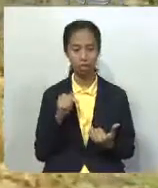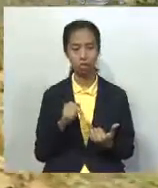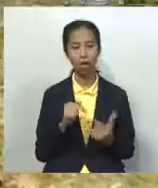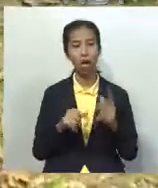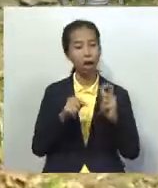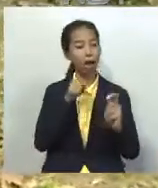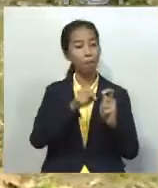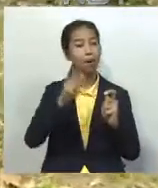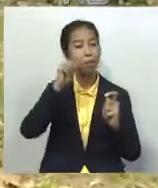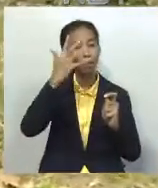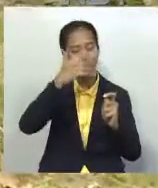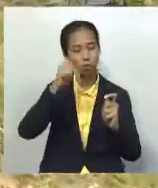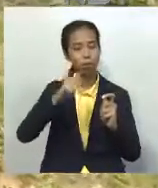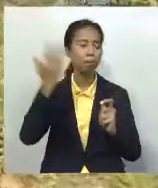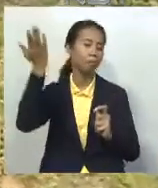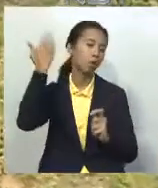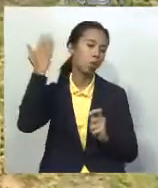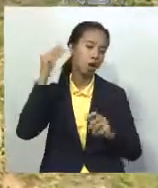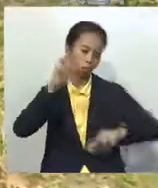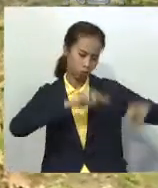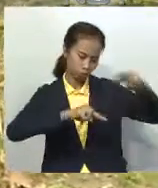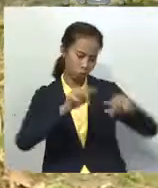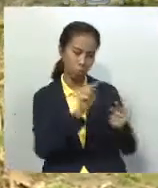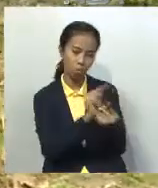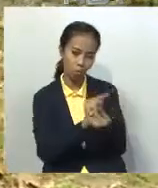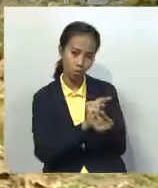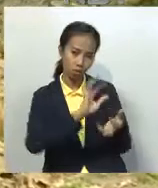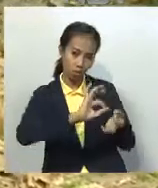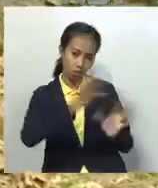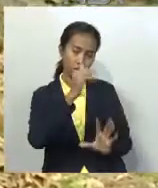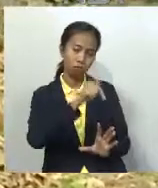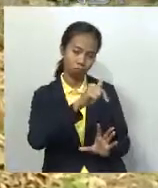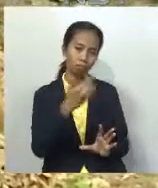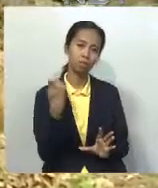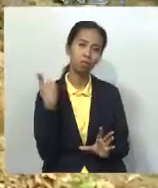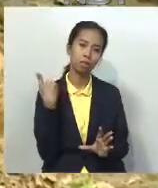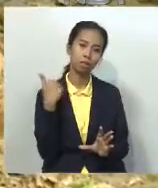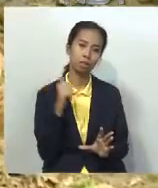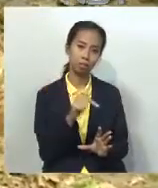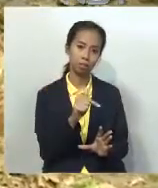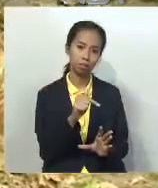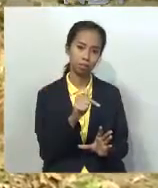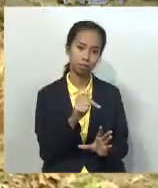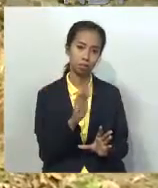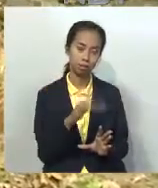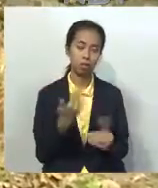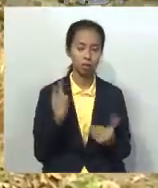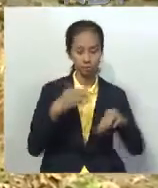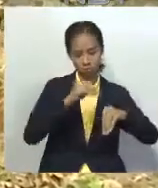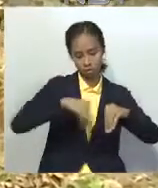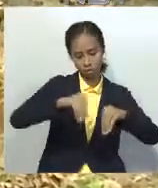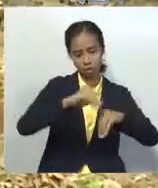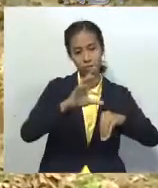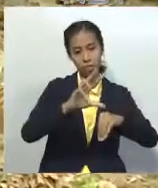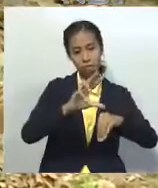ตรงนี้นะคะเดิมก่อนหน้านี้คือเมื่อวานมีการตรวจพบจากดาวเทียมเวียนนะคะจุดพบจุดความร้อนเนี่ยอยู่ที่ประมาณ33จุดแ